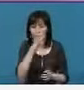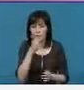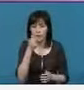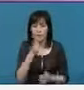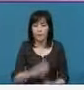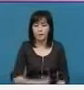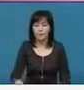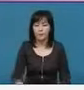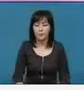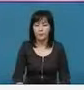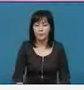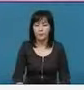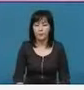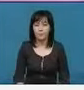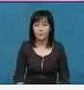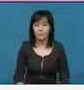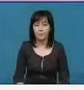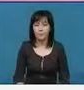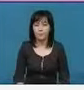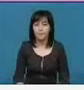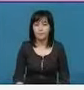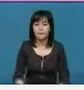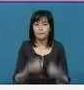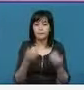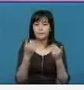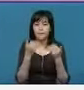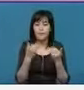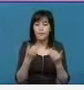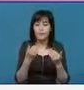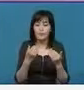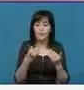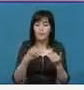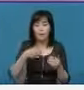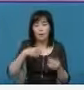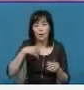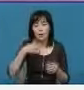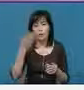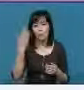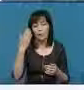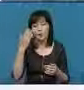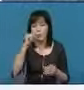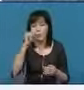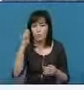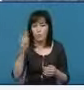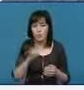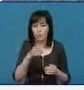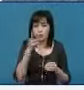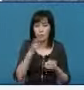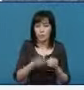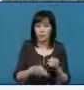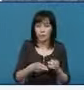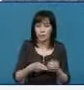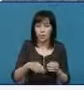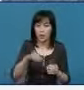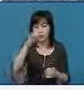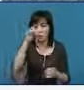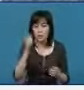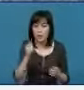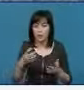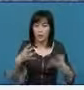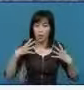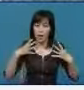7 май мамыр күні Австрияда соғыс бітті бізге. Соғыстан аман келдік.